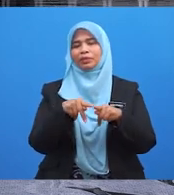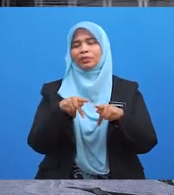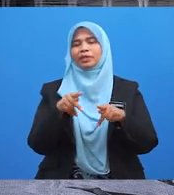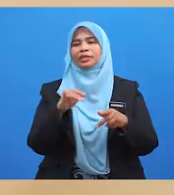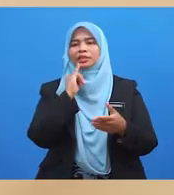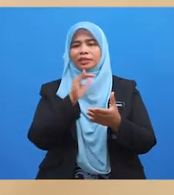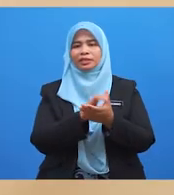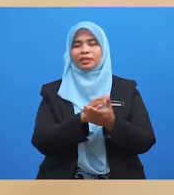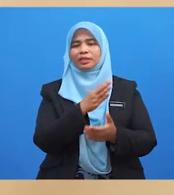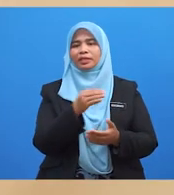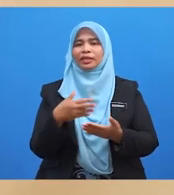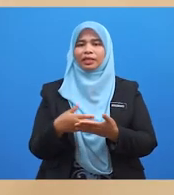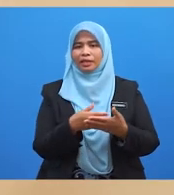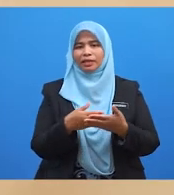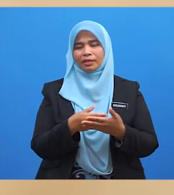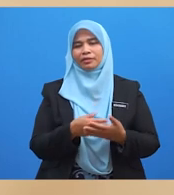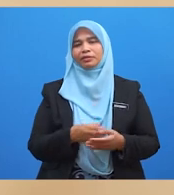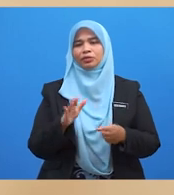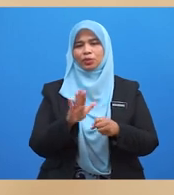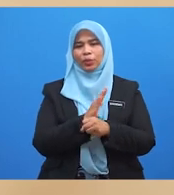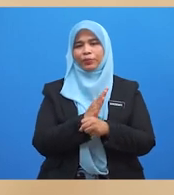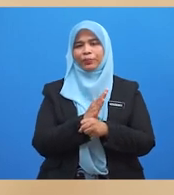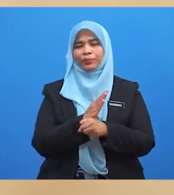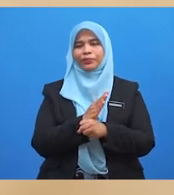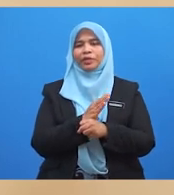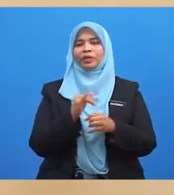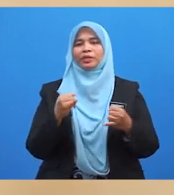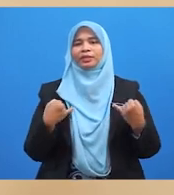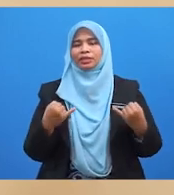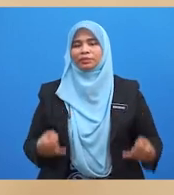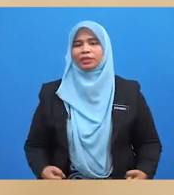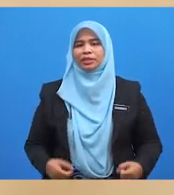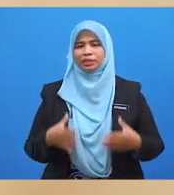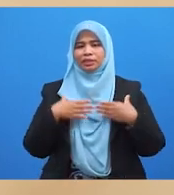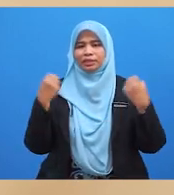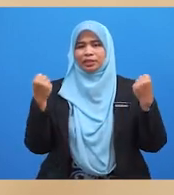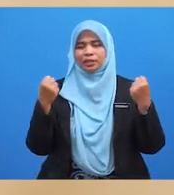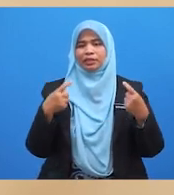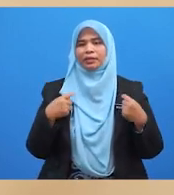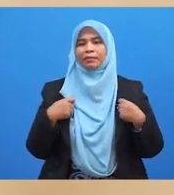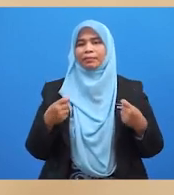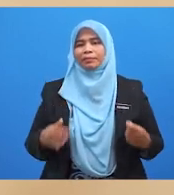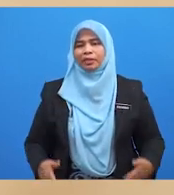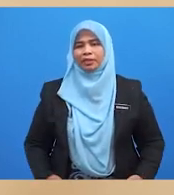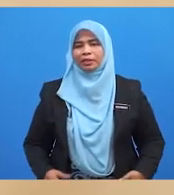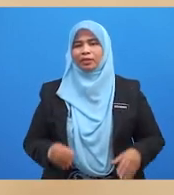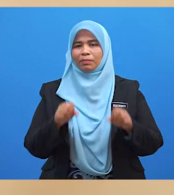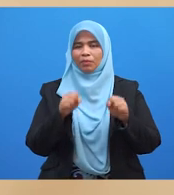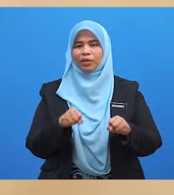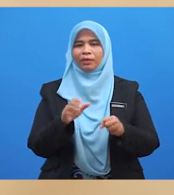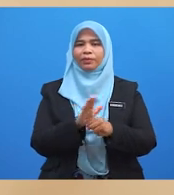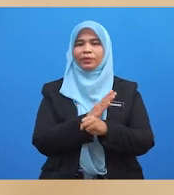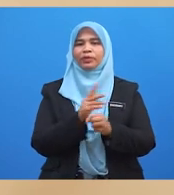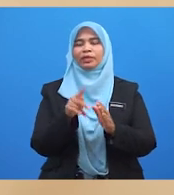dipenuhi. Aspek jasmani, sihat tubuh badan dan mampu memenuhi keinginan isteri-isterinya.